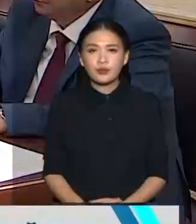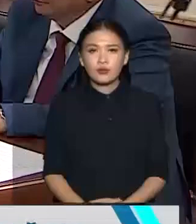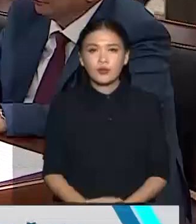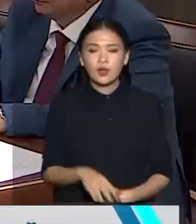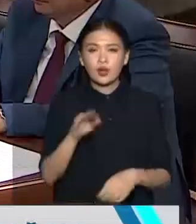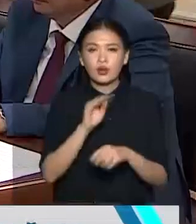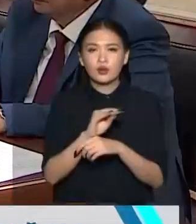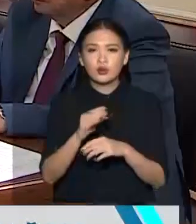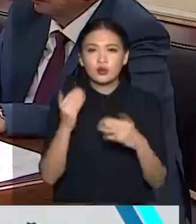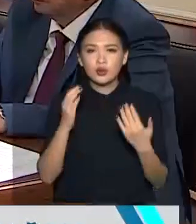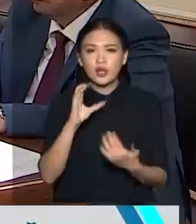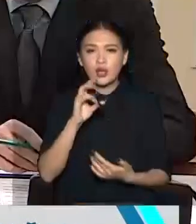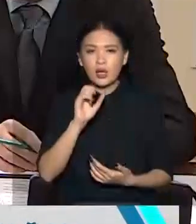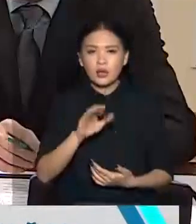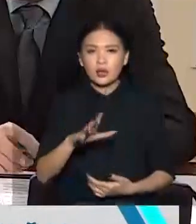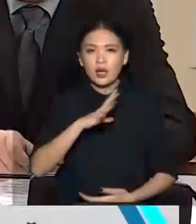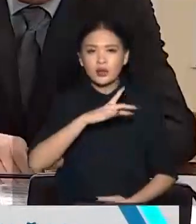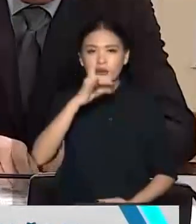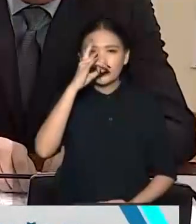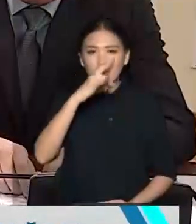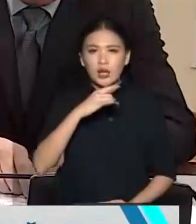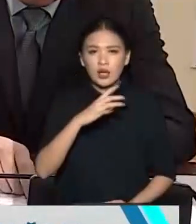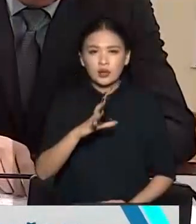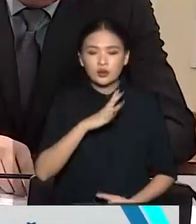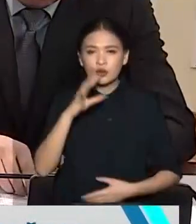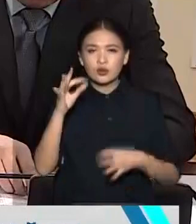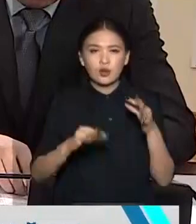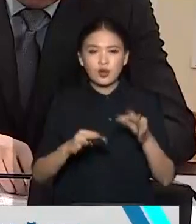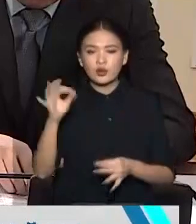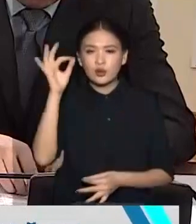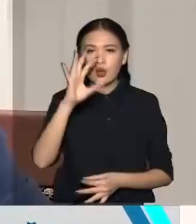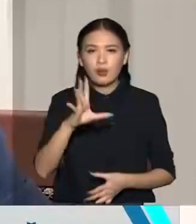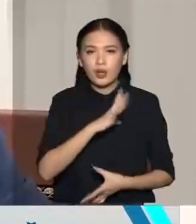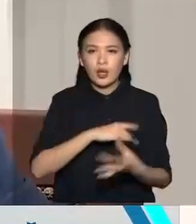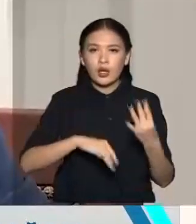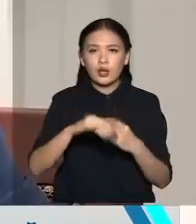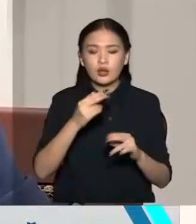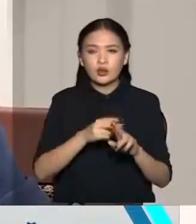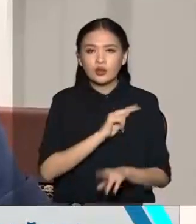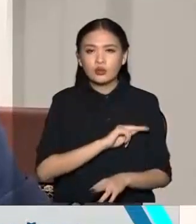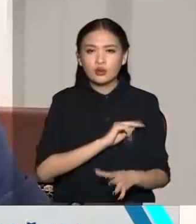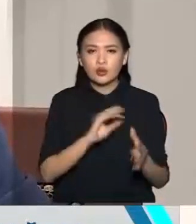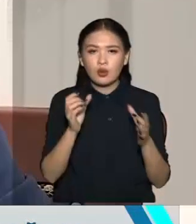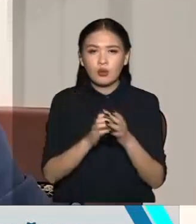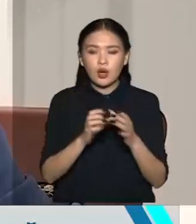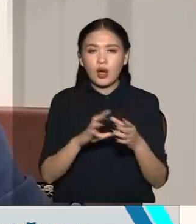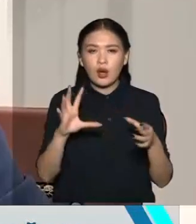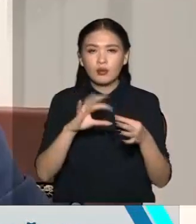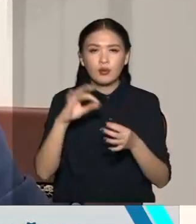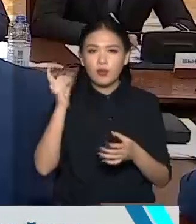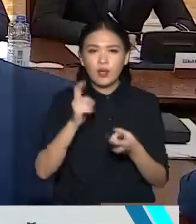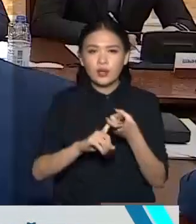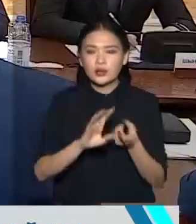Қоса кетейін, бүгін Сенатта Қазақстандағы сот жүйесін реформалау мәселелері де талқыланды. Жұмыс тобы қамауға алумен байланысты